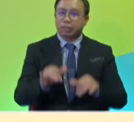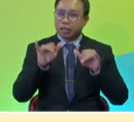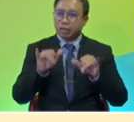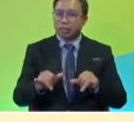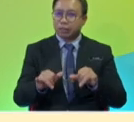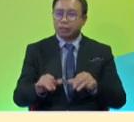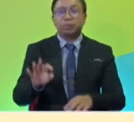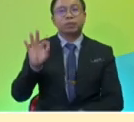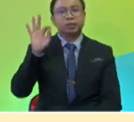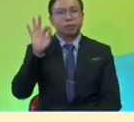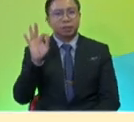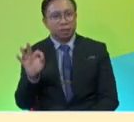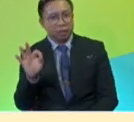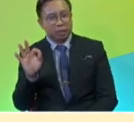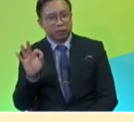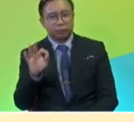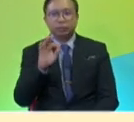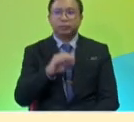tinggal sembilan